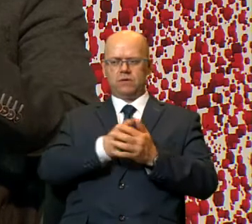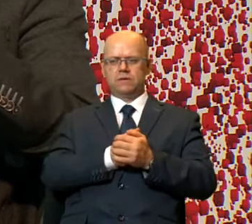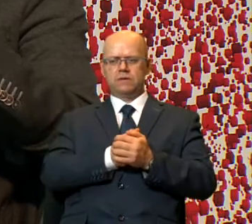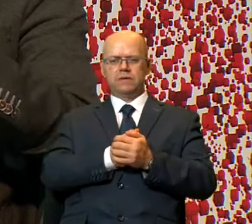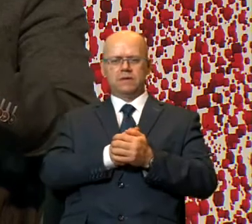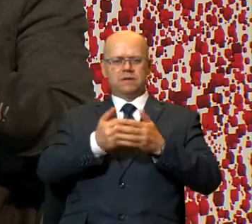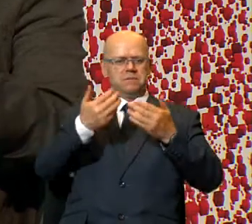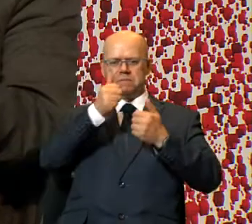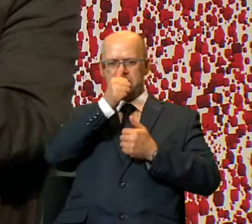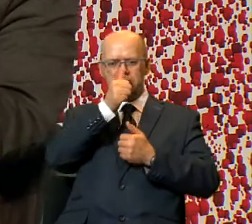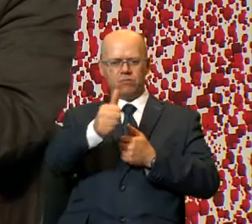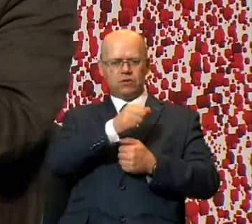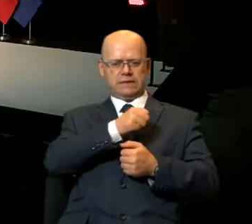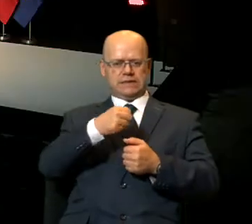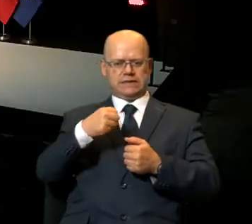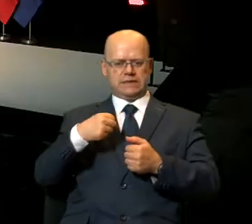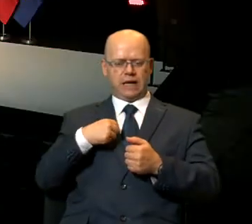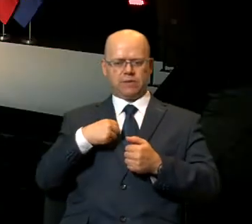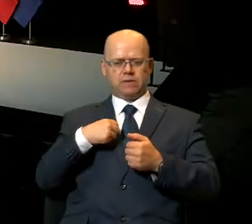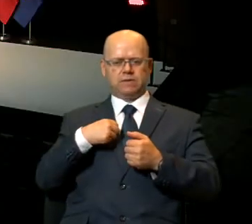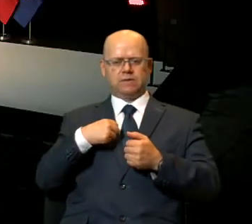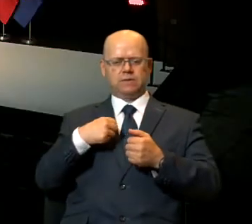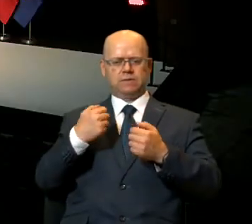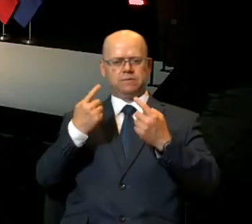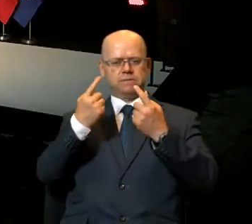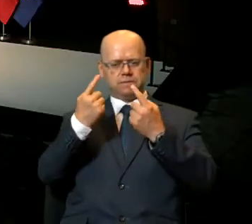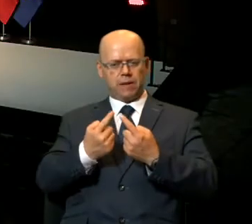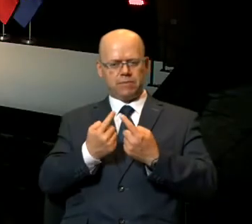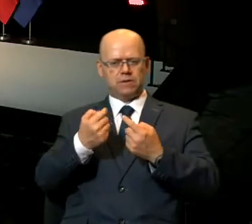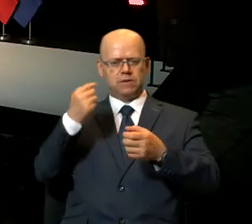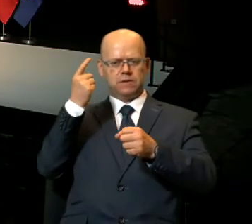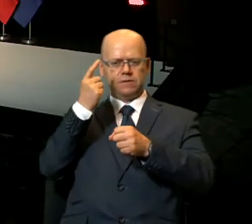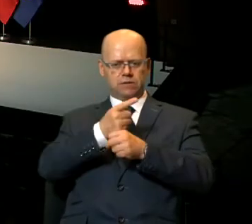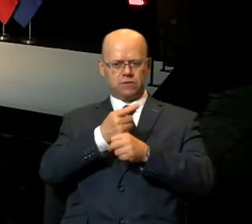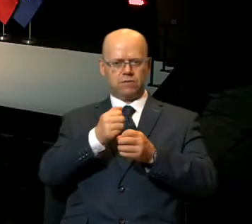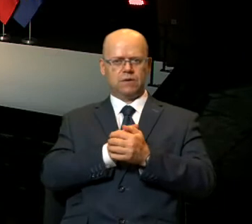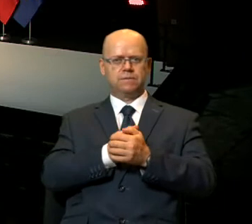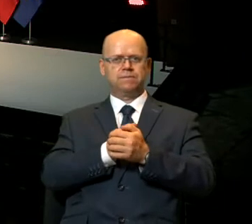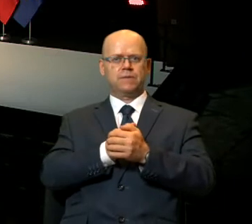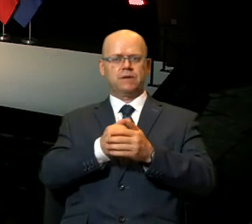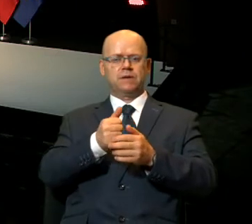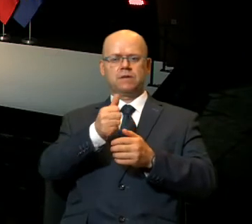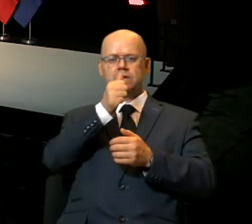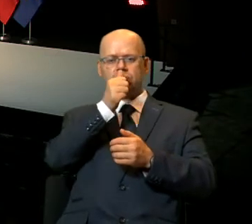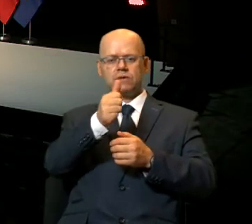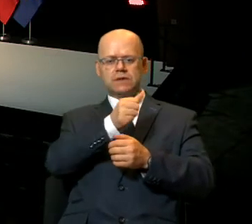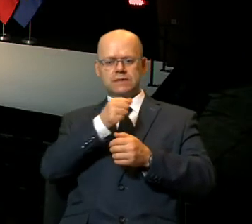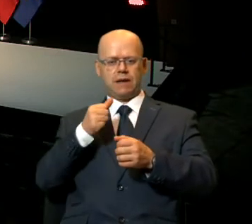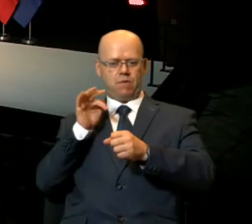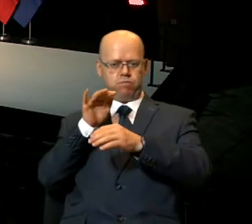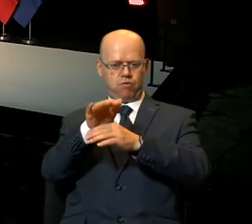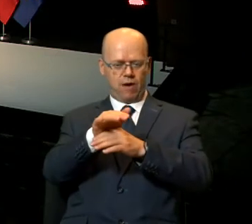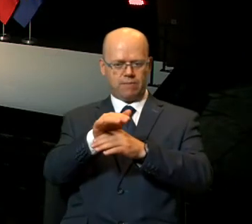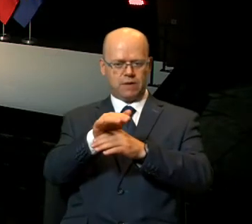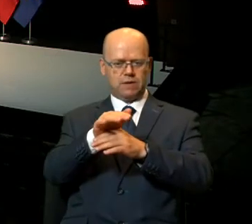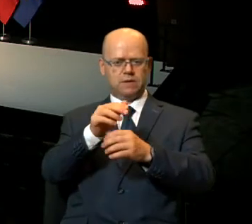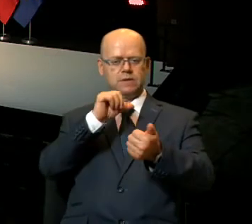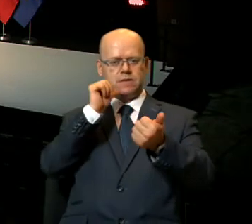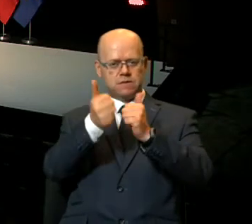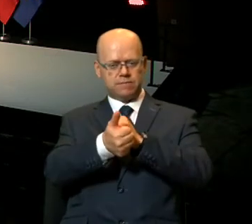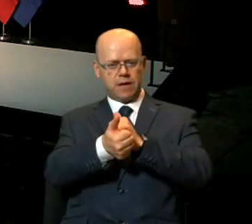samowystarczalność, że słyszymy, że jesteśmy, albo samosprawczość, że jesteśmy osobami, które potrafią